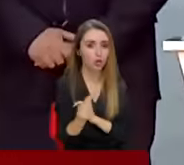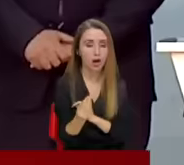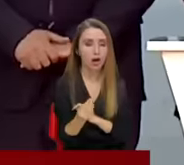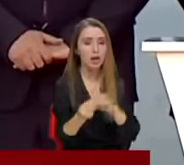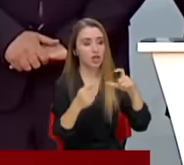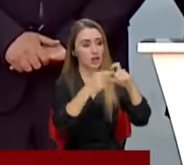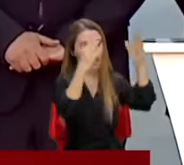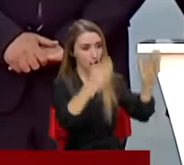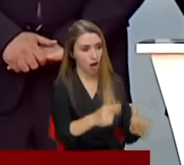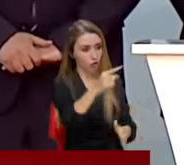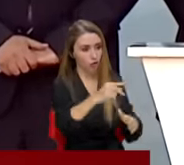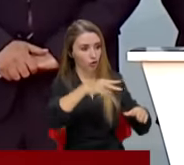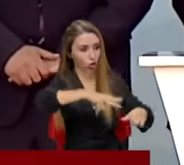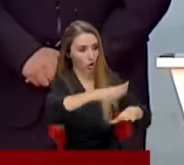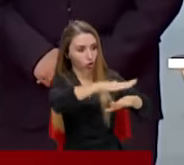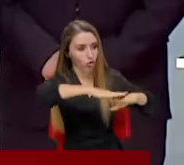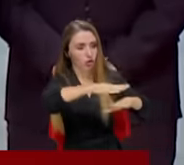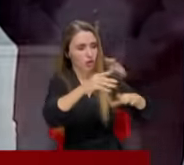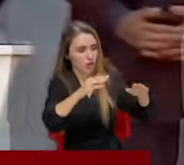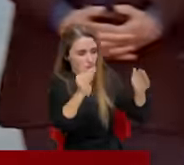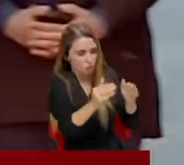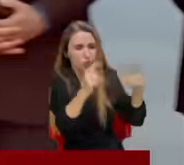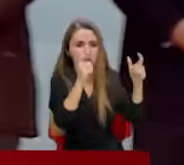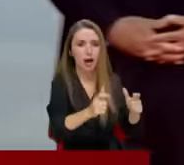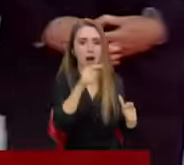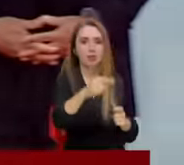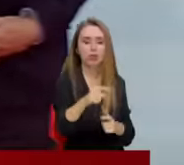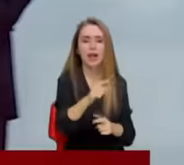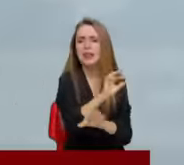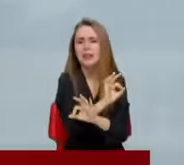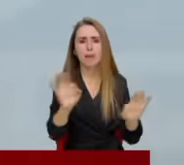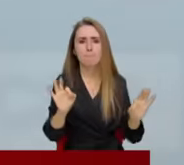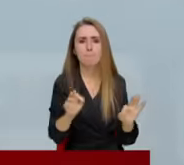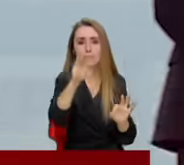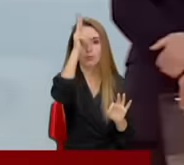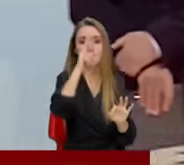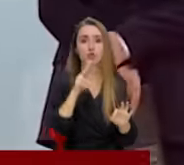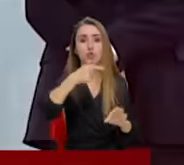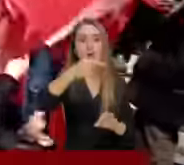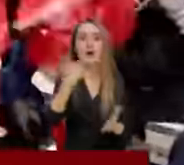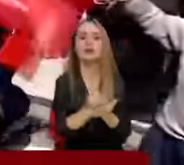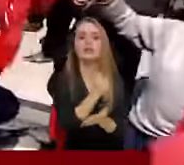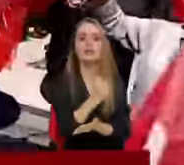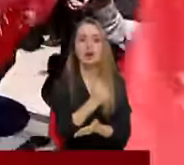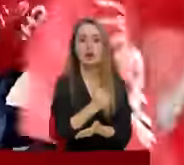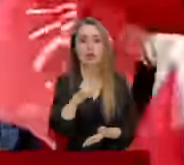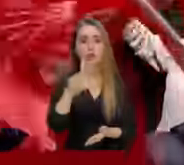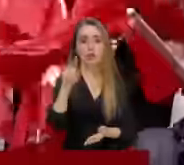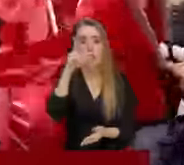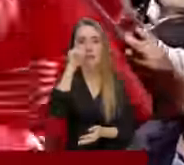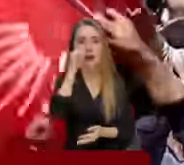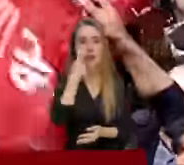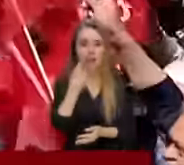Cengiz Ergün'ün yol üstündeki küçük arsası bu işten tam 300 daire kazanacak. 31